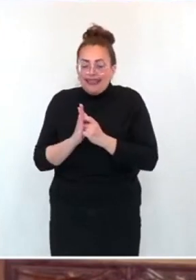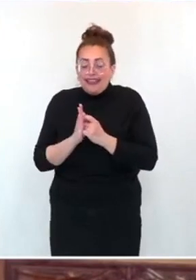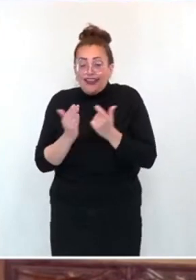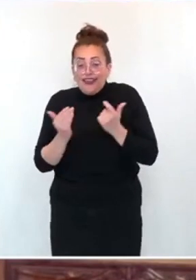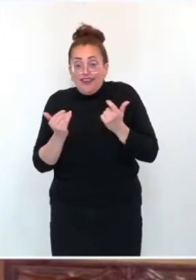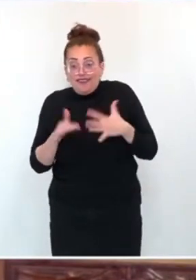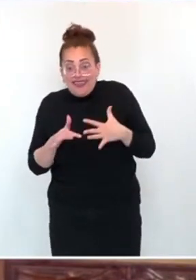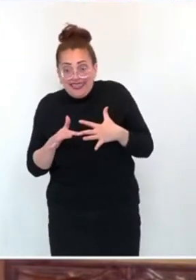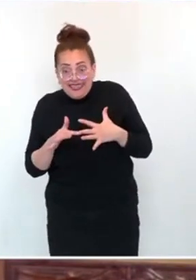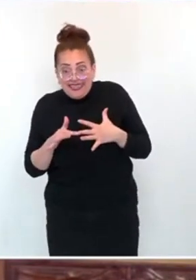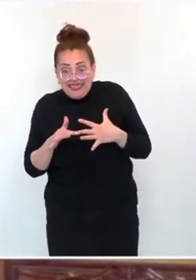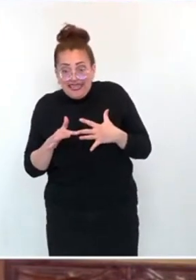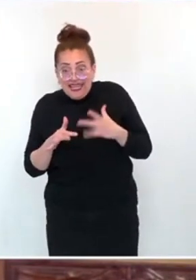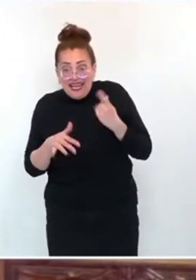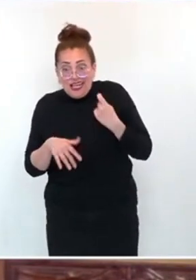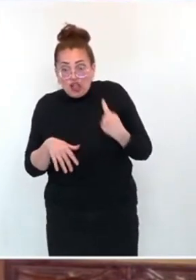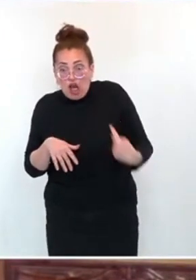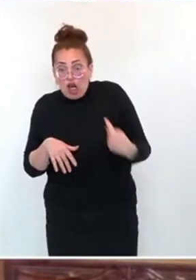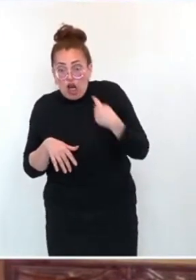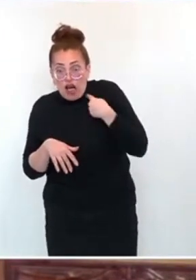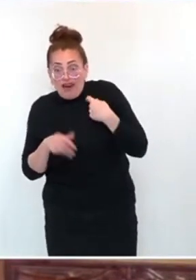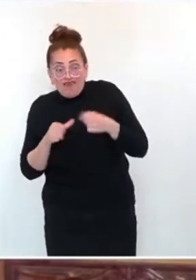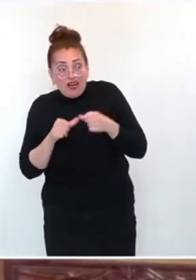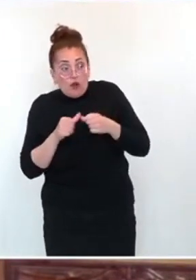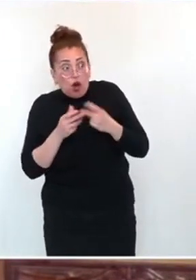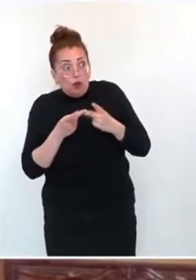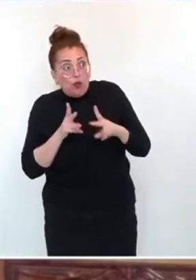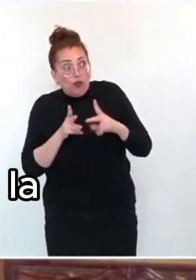aux personnes publiques de venir combler ce déficit de